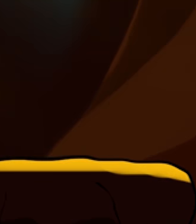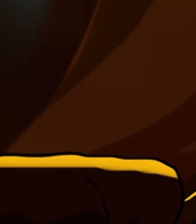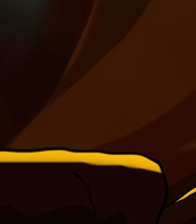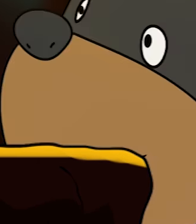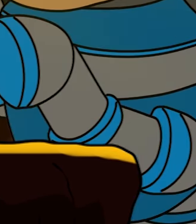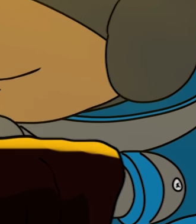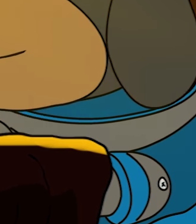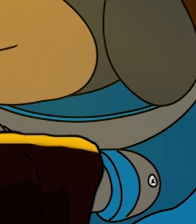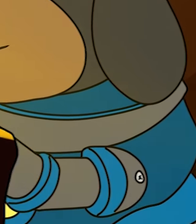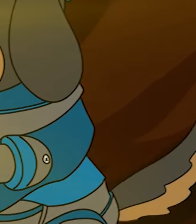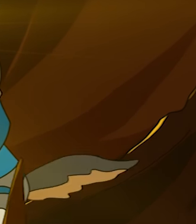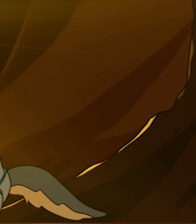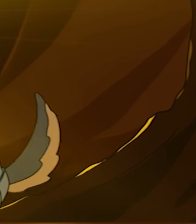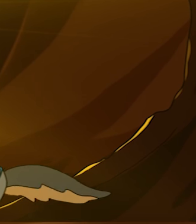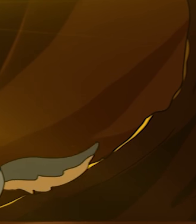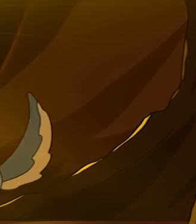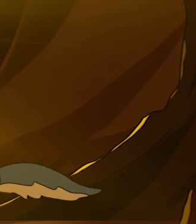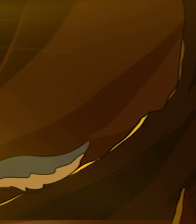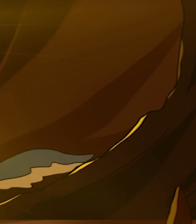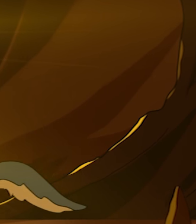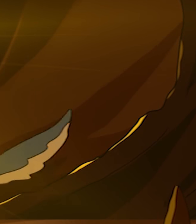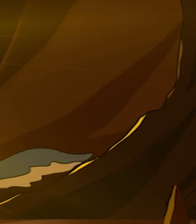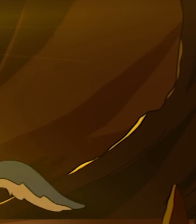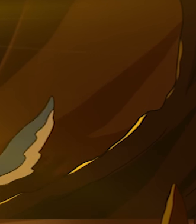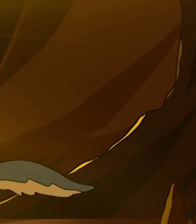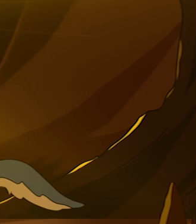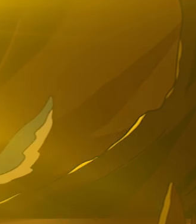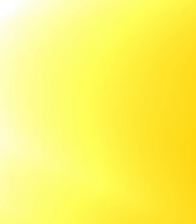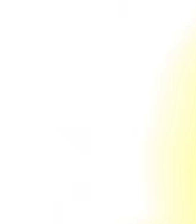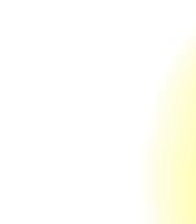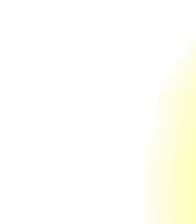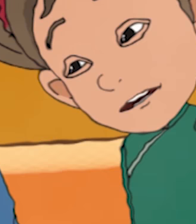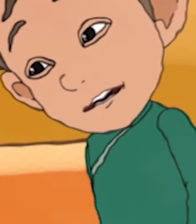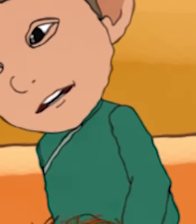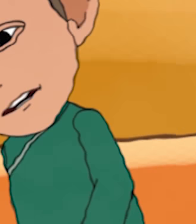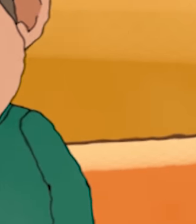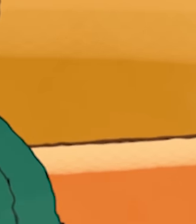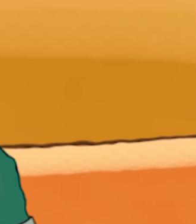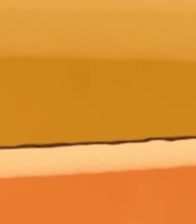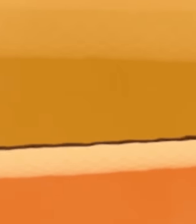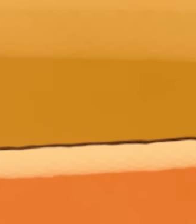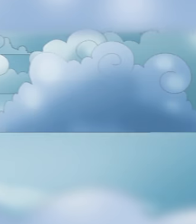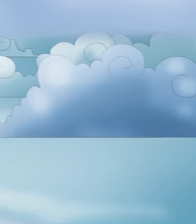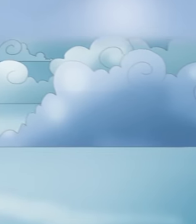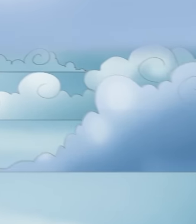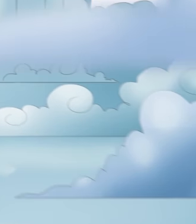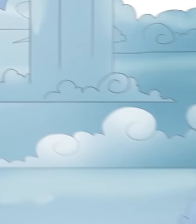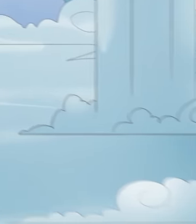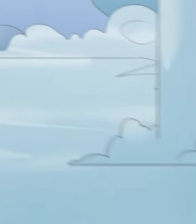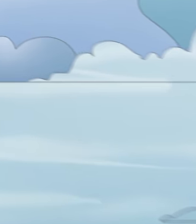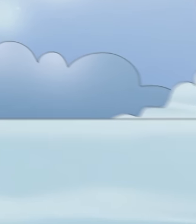хөрхөн супер хүчтэй бүгдүүд хайж олноо бид адал явдлын